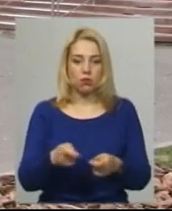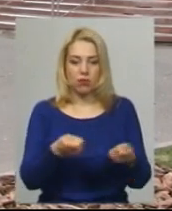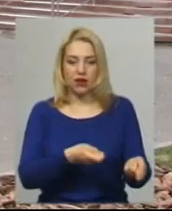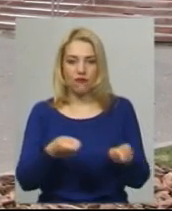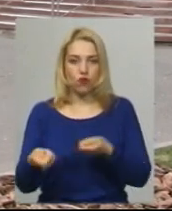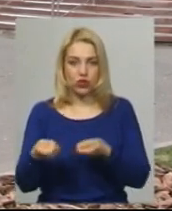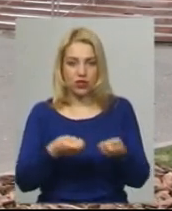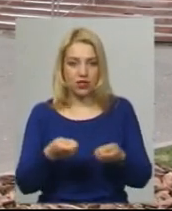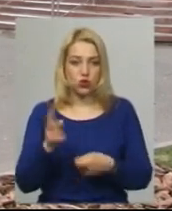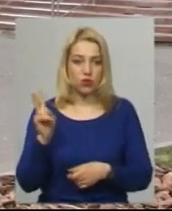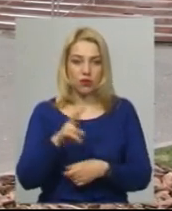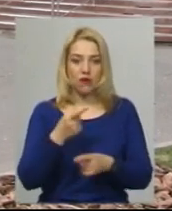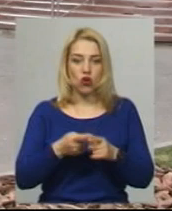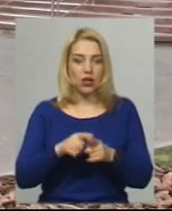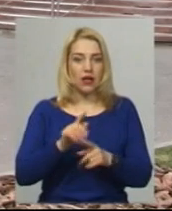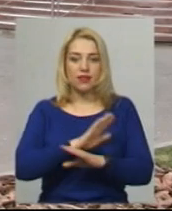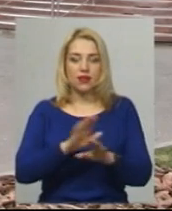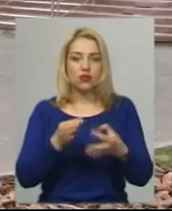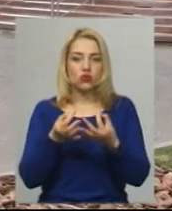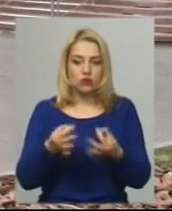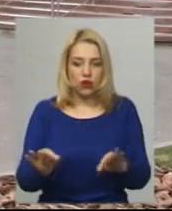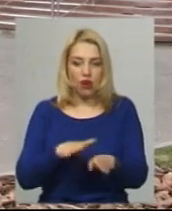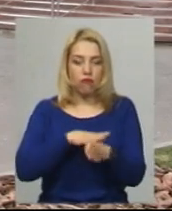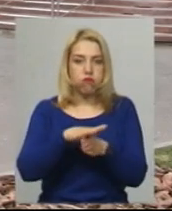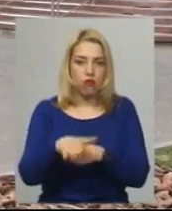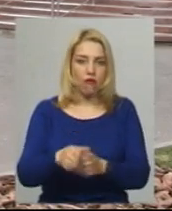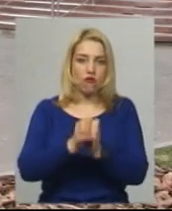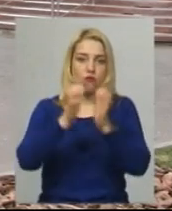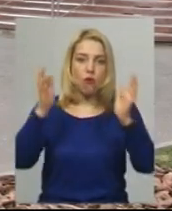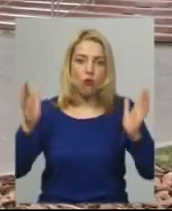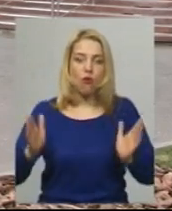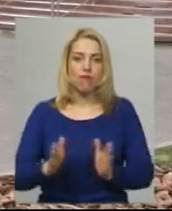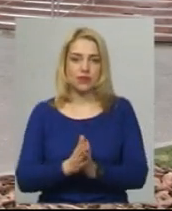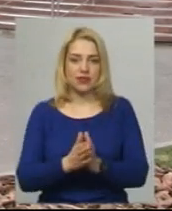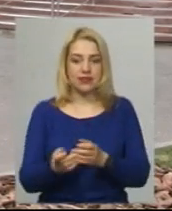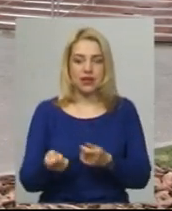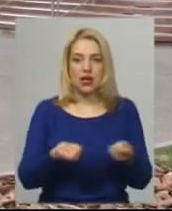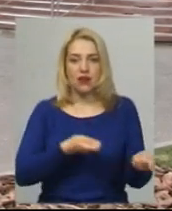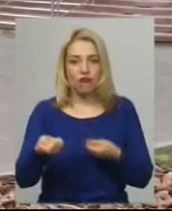вона не дозволяє в повному обсязі здійснити перевезення